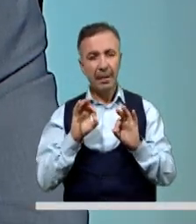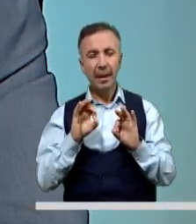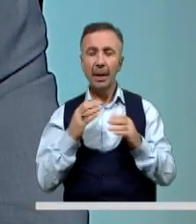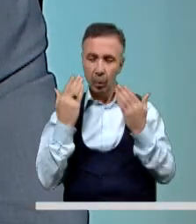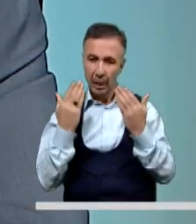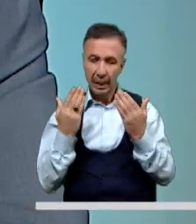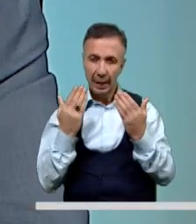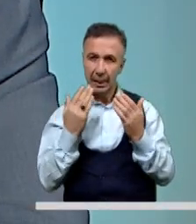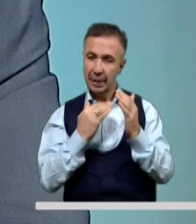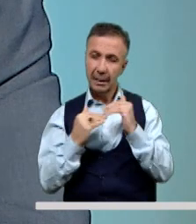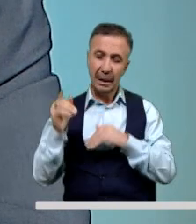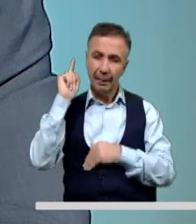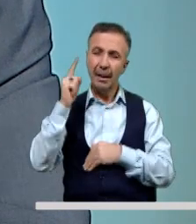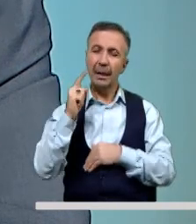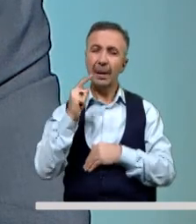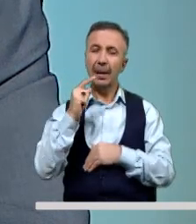cenab-ı